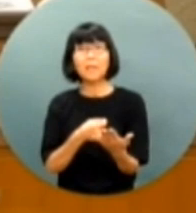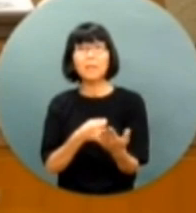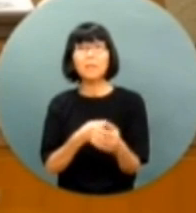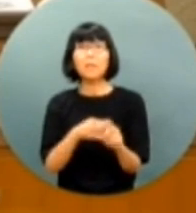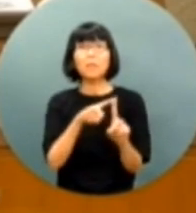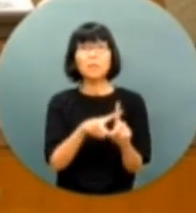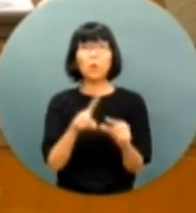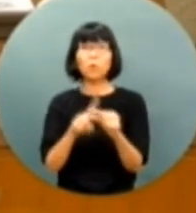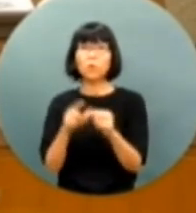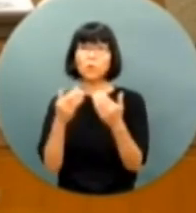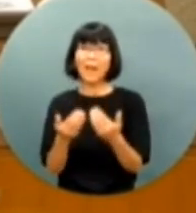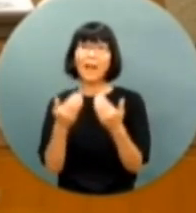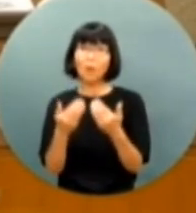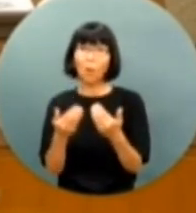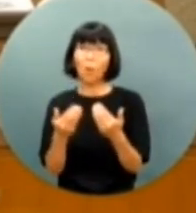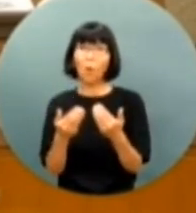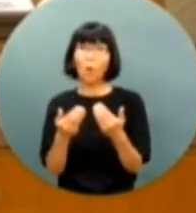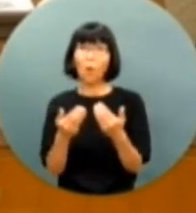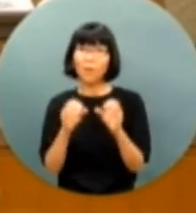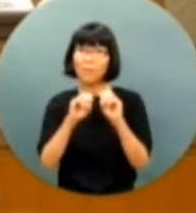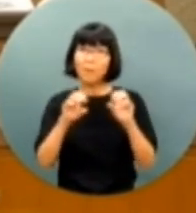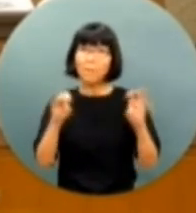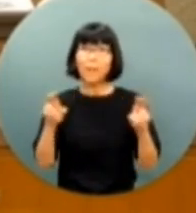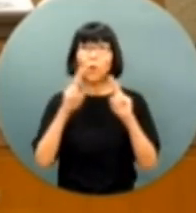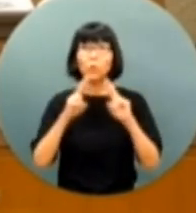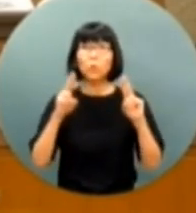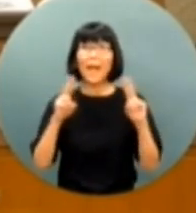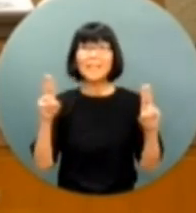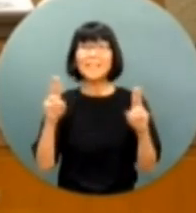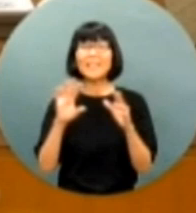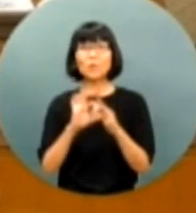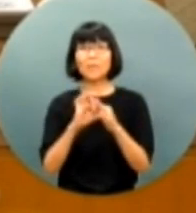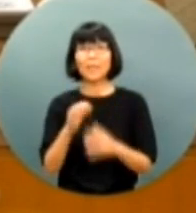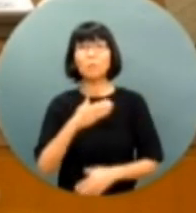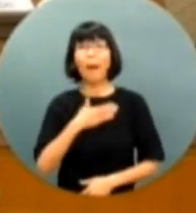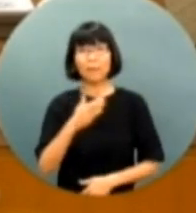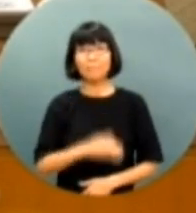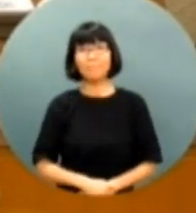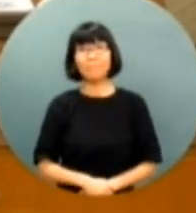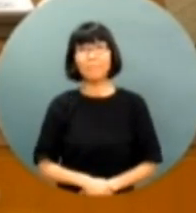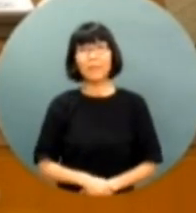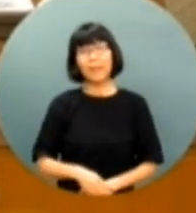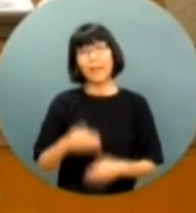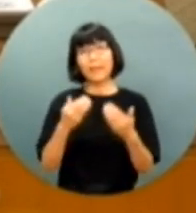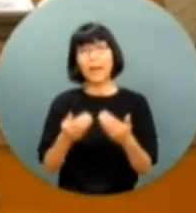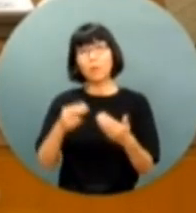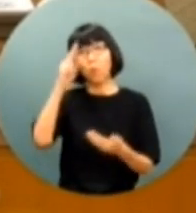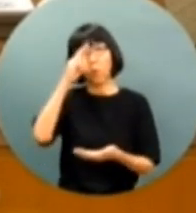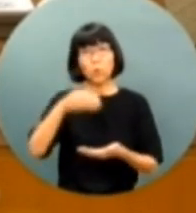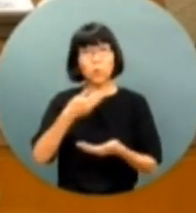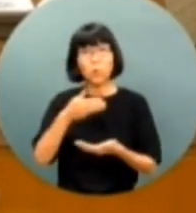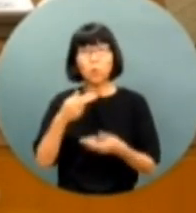中学校で流れている歌についての苦情、小中学校の学校給食で流れている歌の